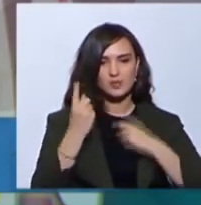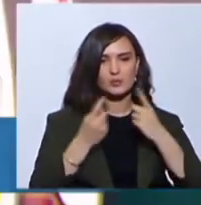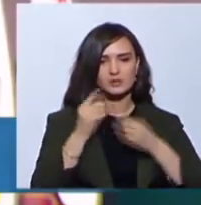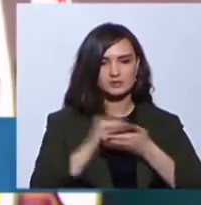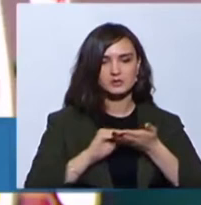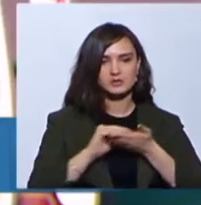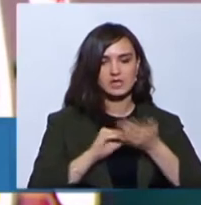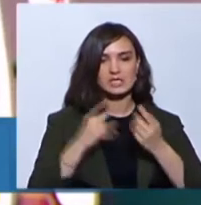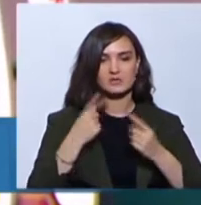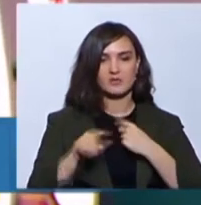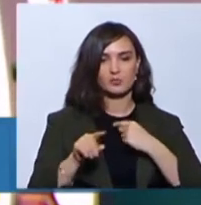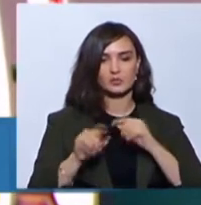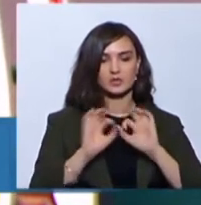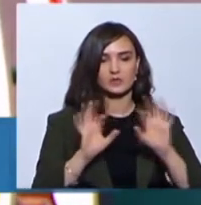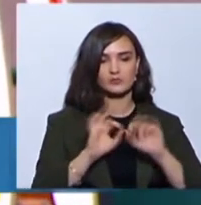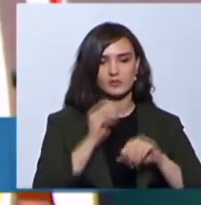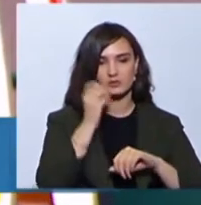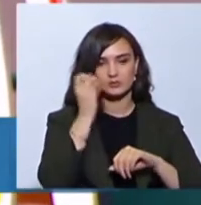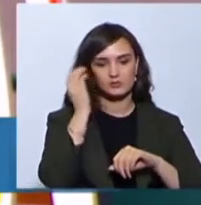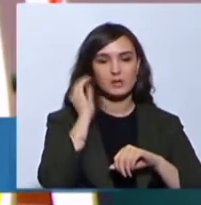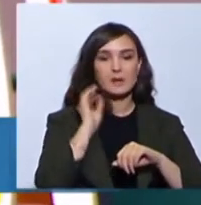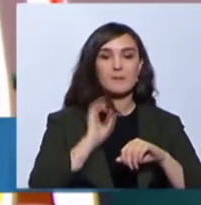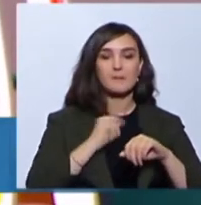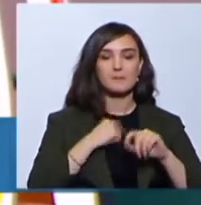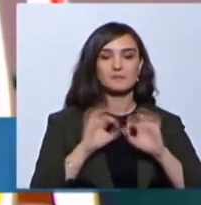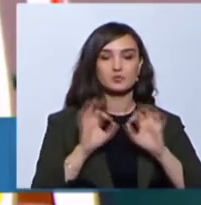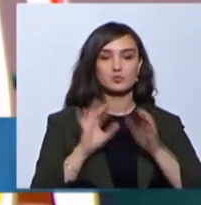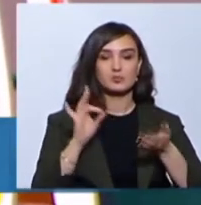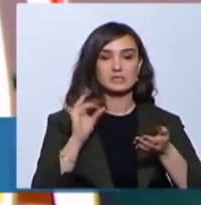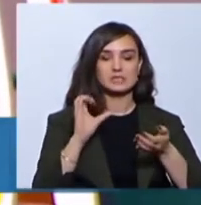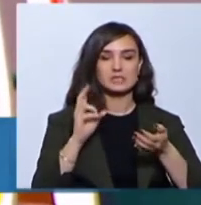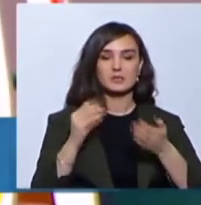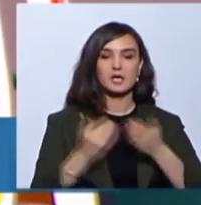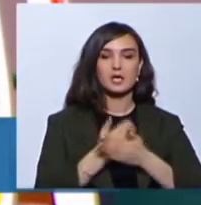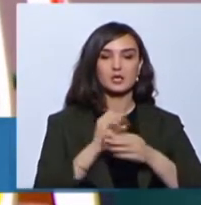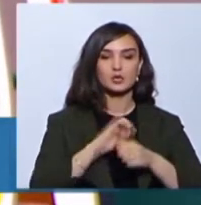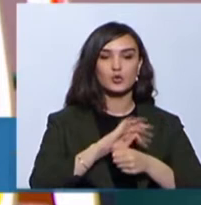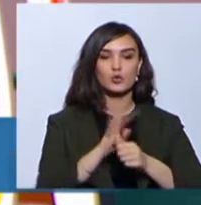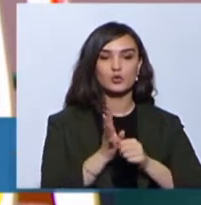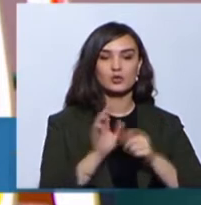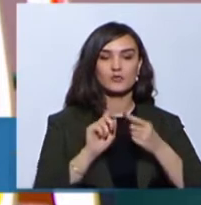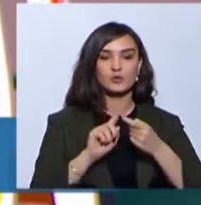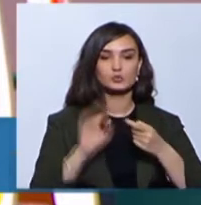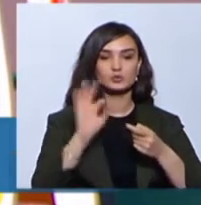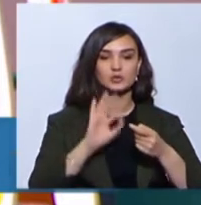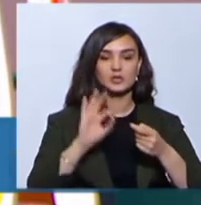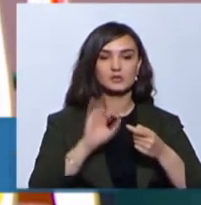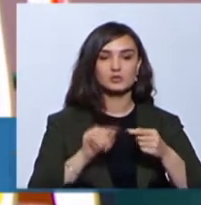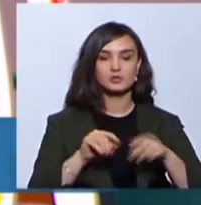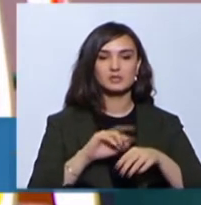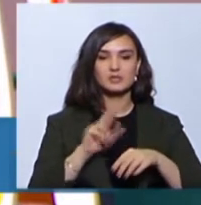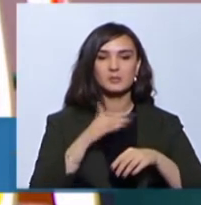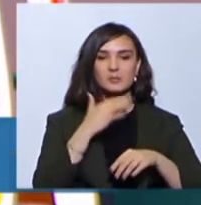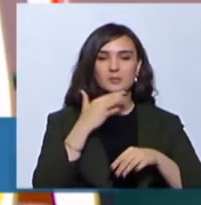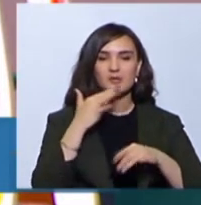ინფორმაცია განსხვავებულად განუმარტოთ. მემხედველობაში მაქვს რისკები ახალ კორონავირუსთან დაკავშირებული და ძალიან